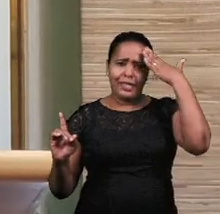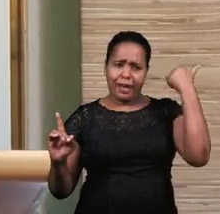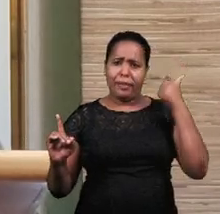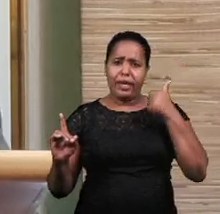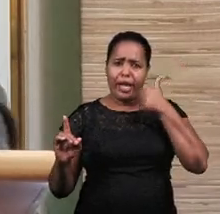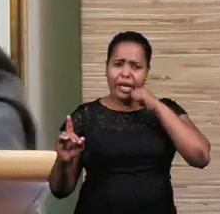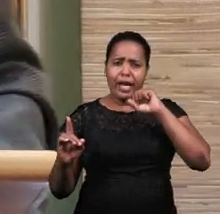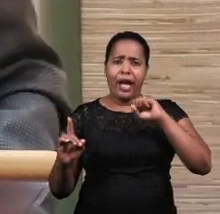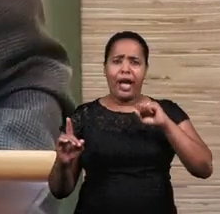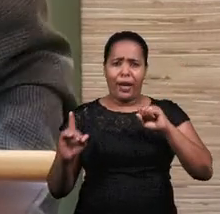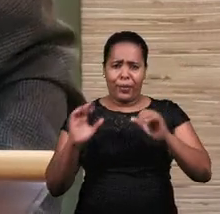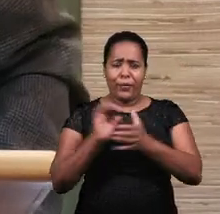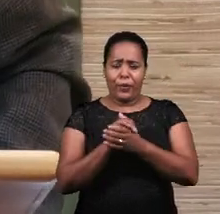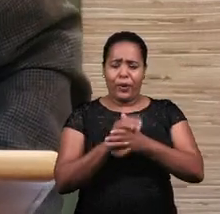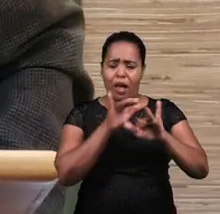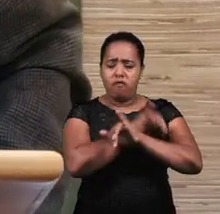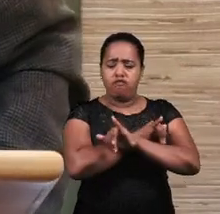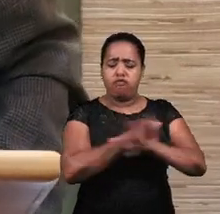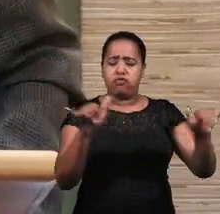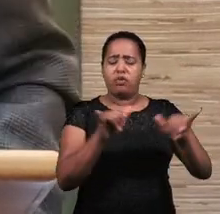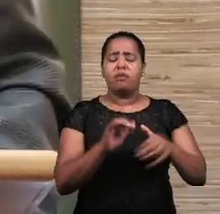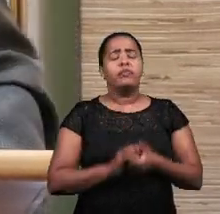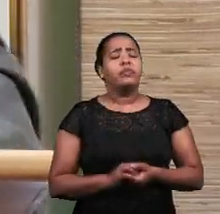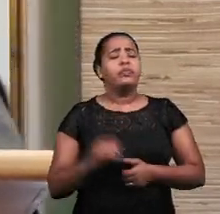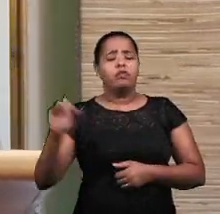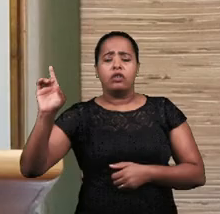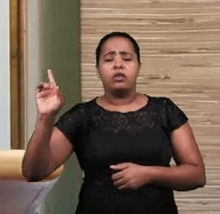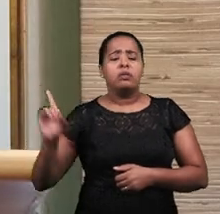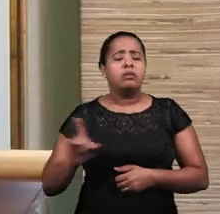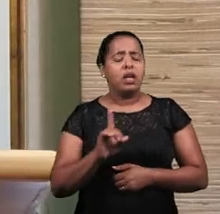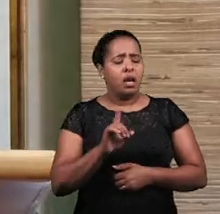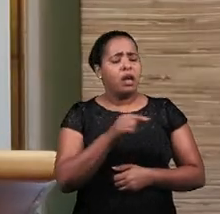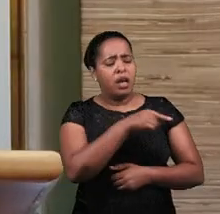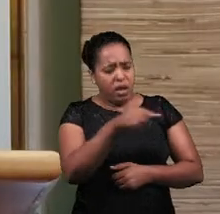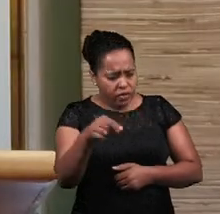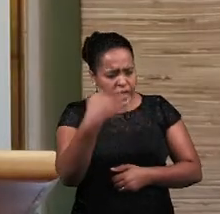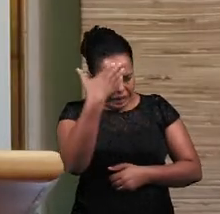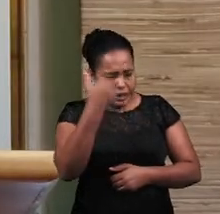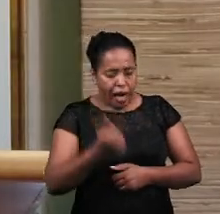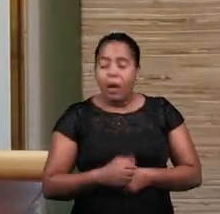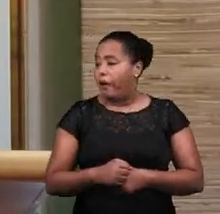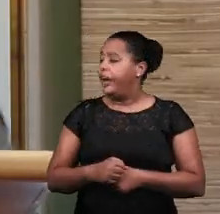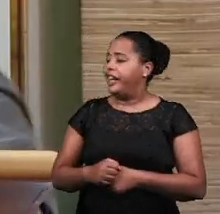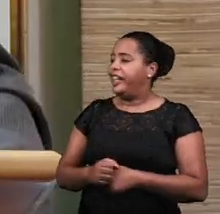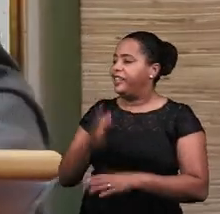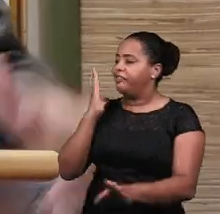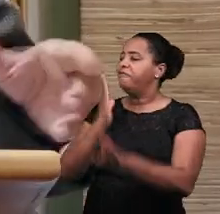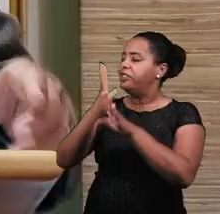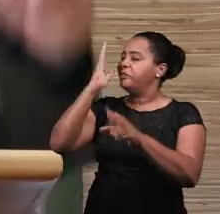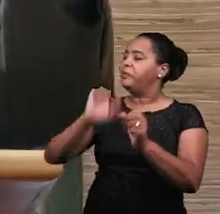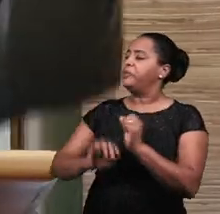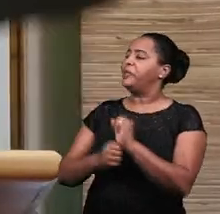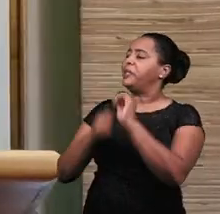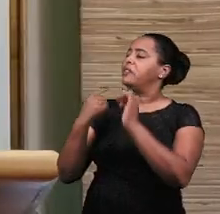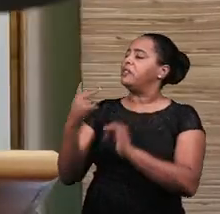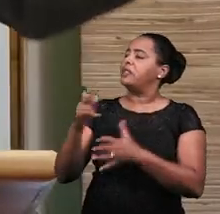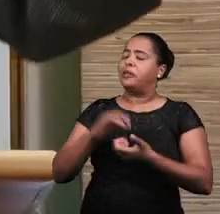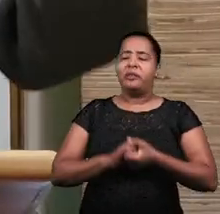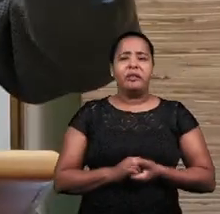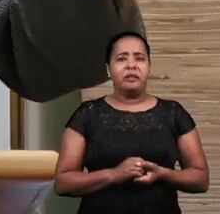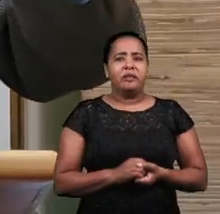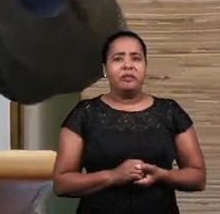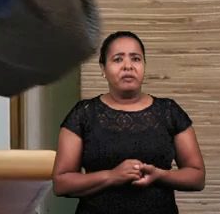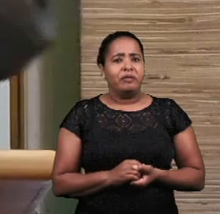raconté le secret. Et elle a dit, mais nous connaissons votre énigme. Il a dit,